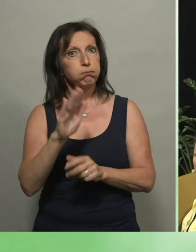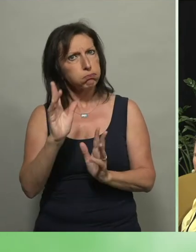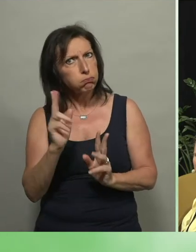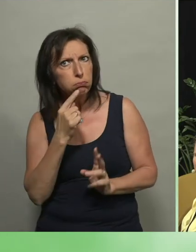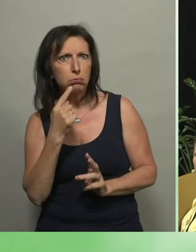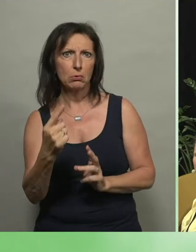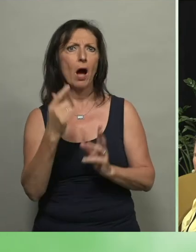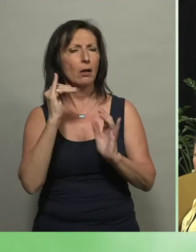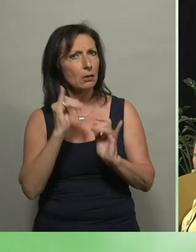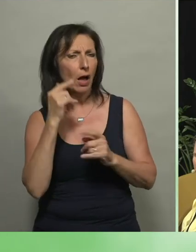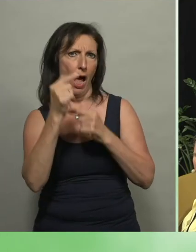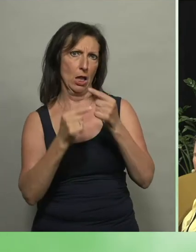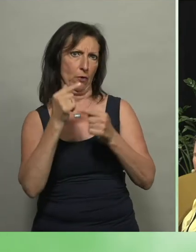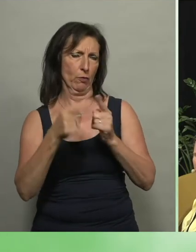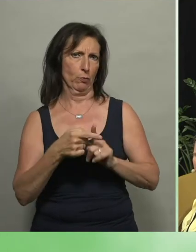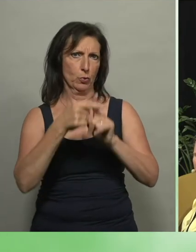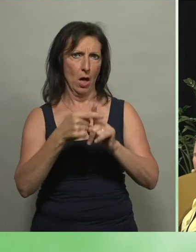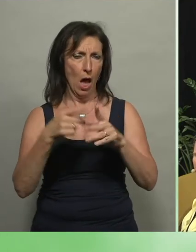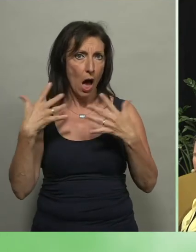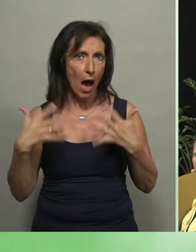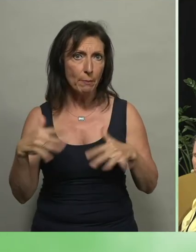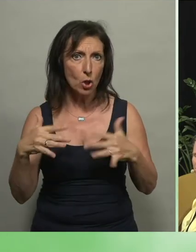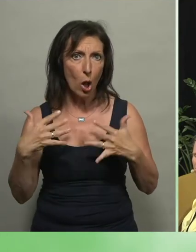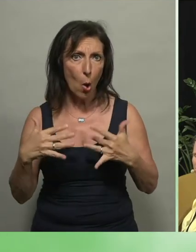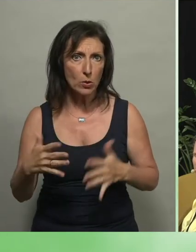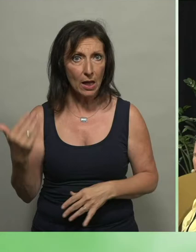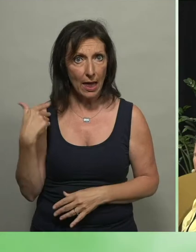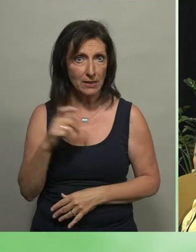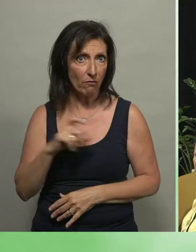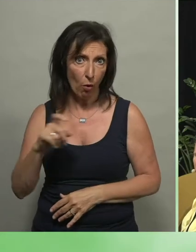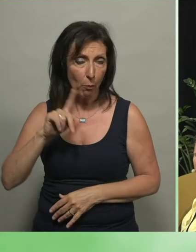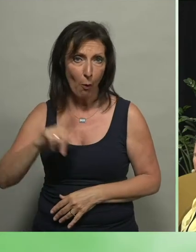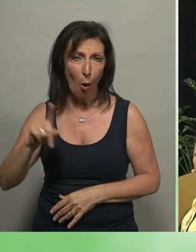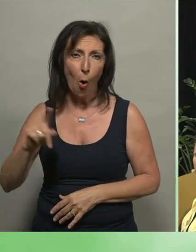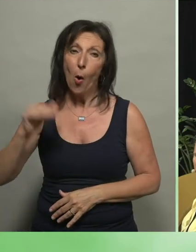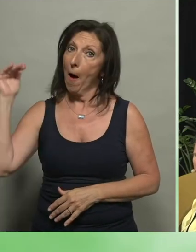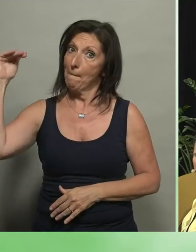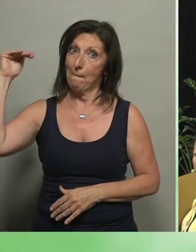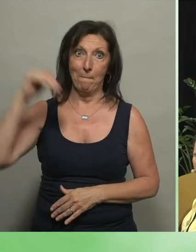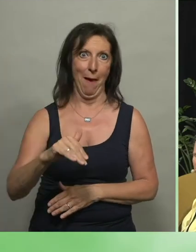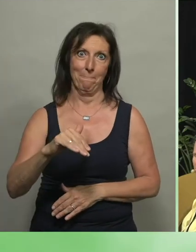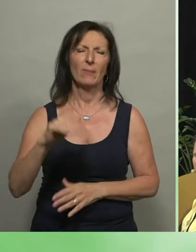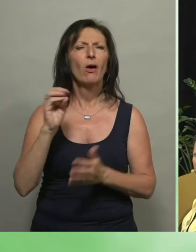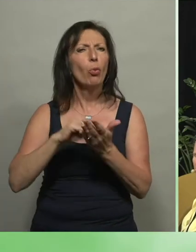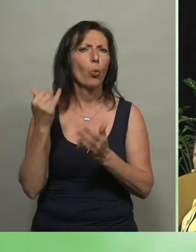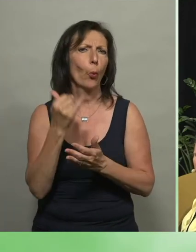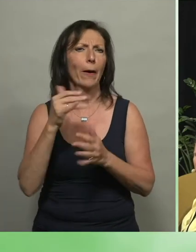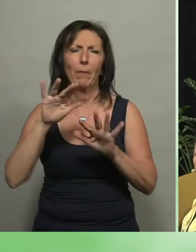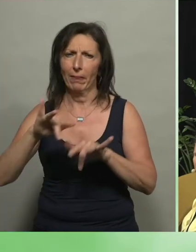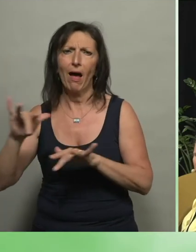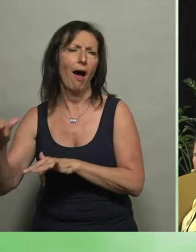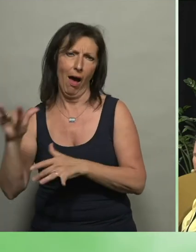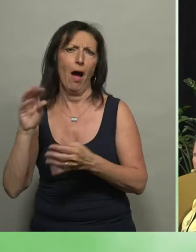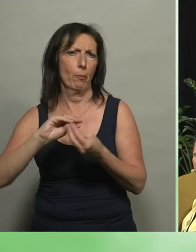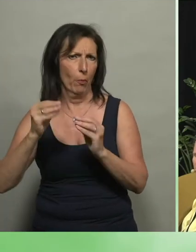die wir verzeichnen können. Die Arbeitslosigkeit ist die letzten Wochen und Monate sehr stark gesunken. Wir haben immer noch Probleme in gewissen